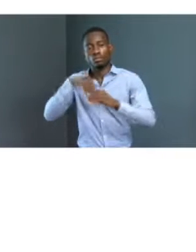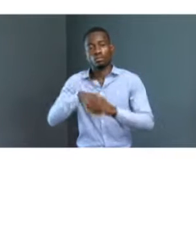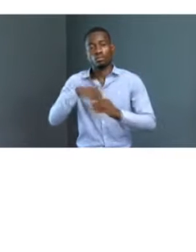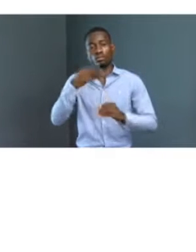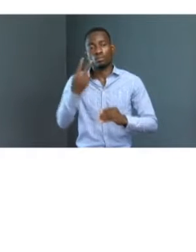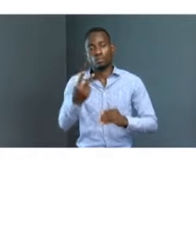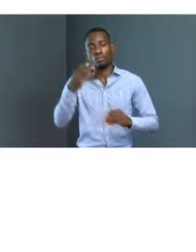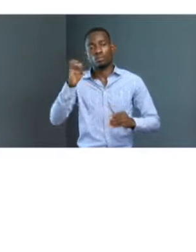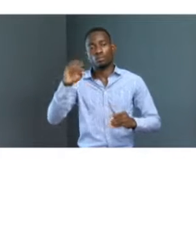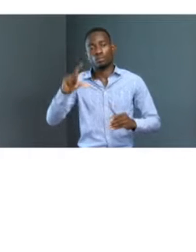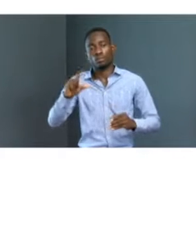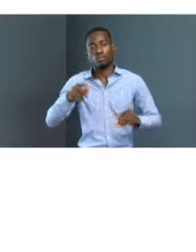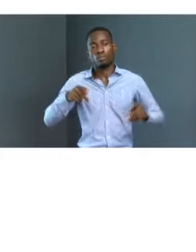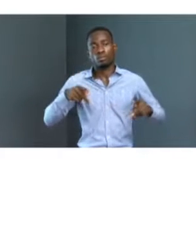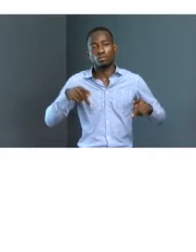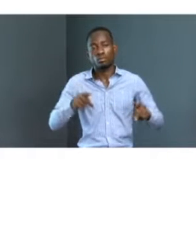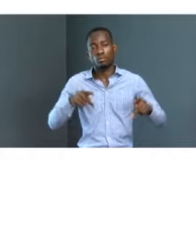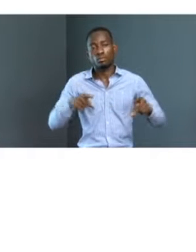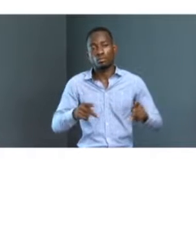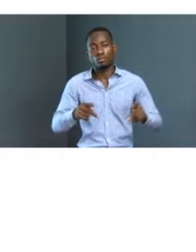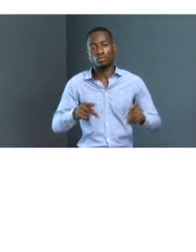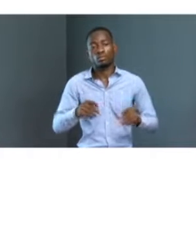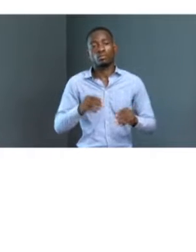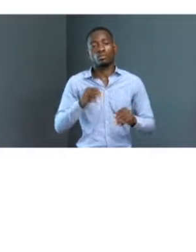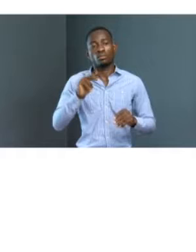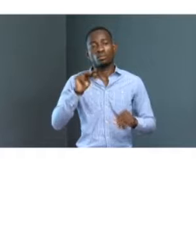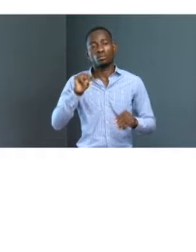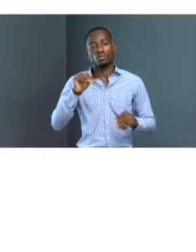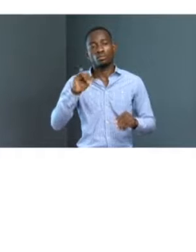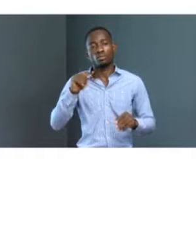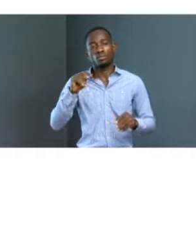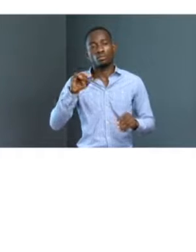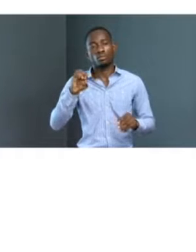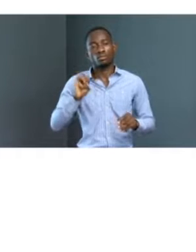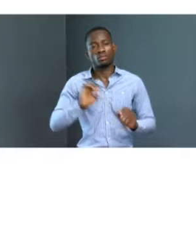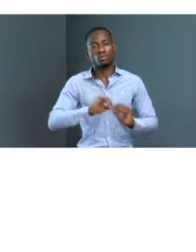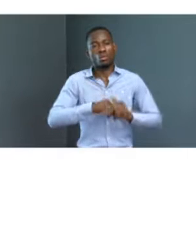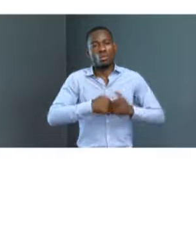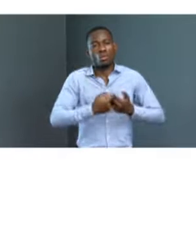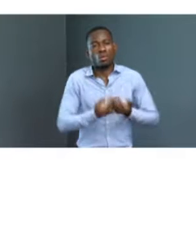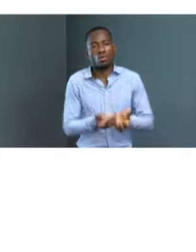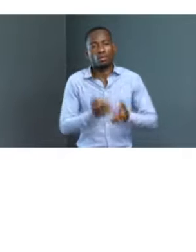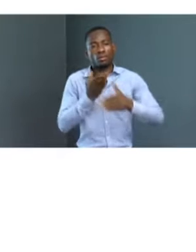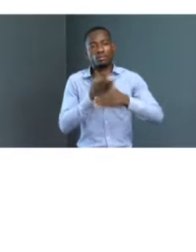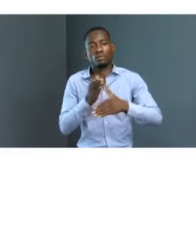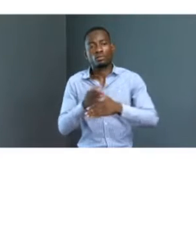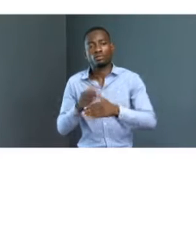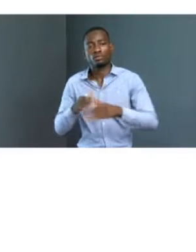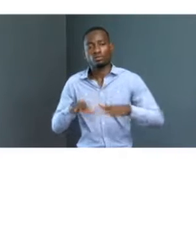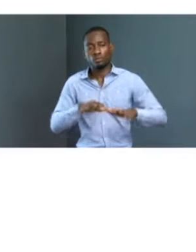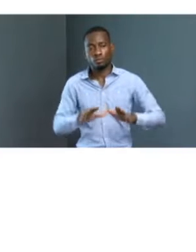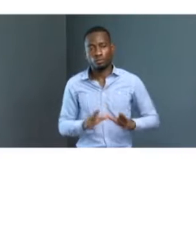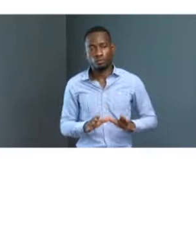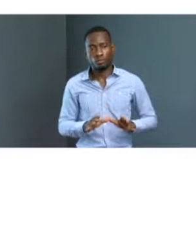filles pendant la mitose. Comment se fait cette duplication ou cette biosynthèse